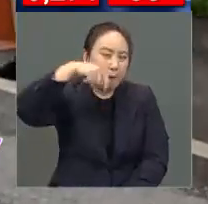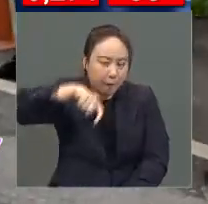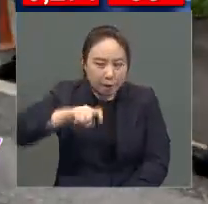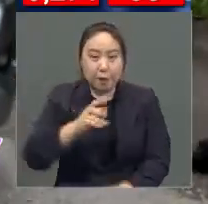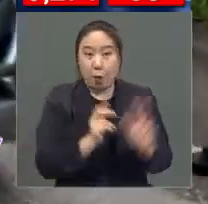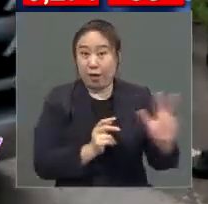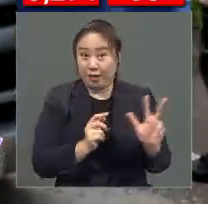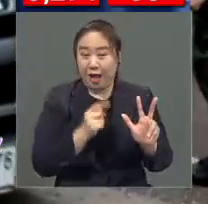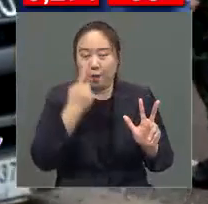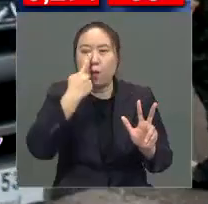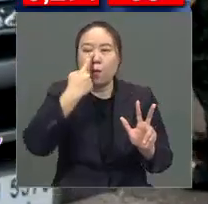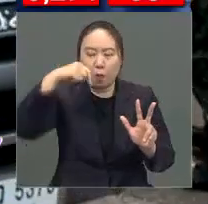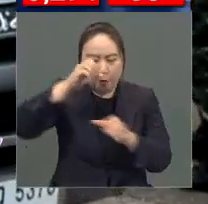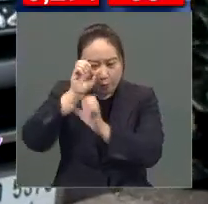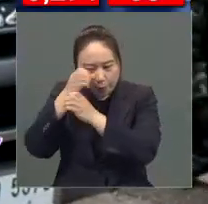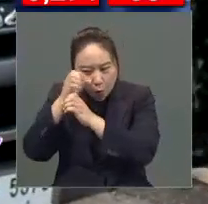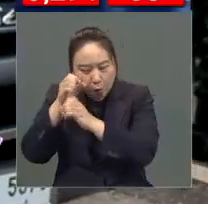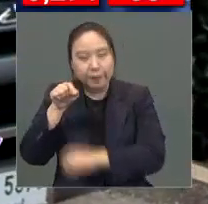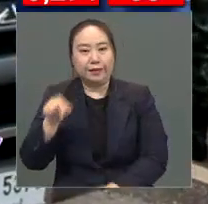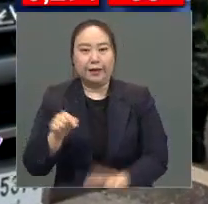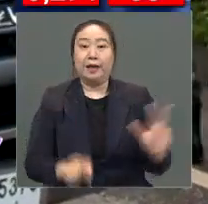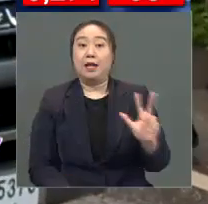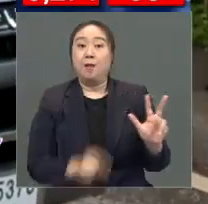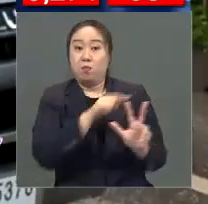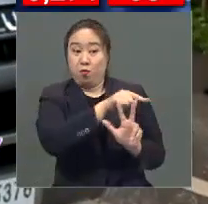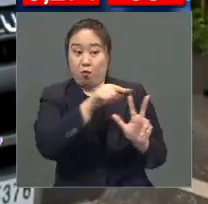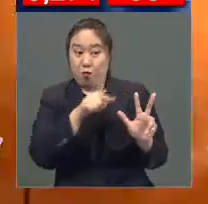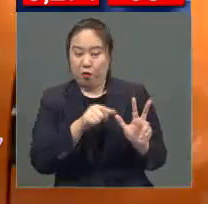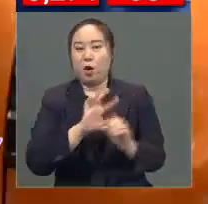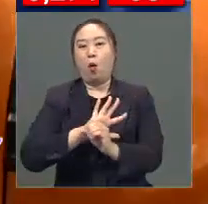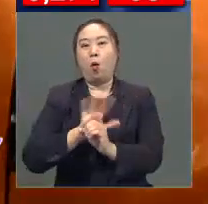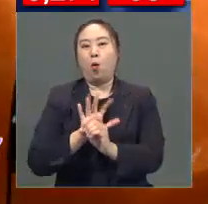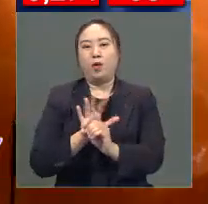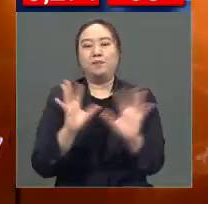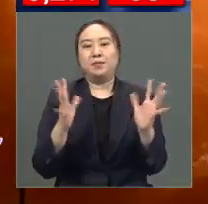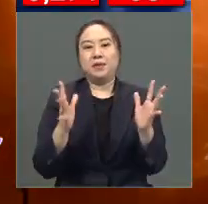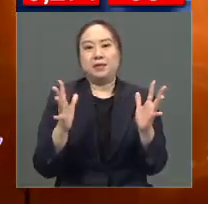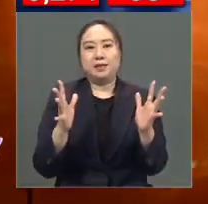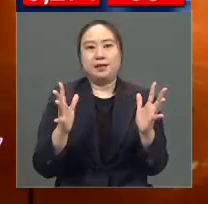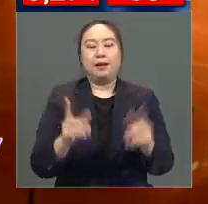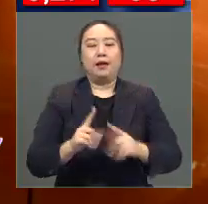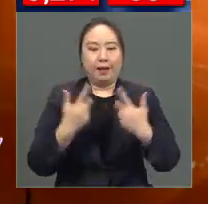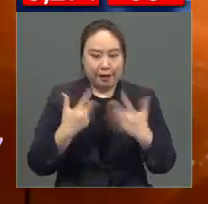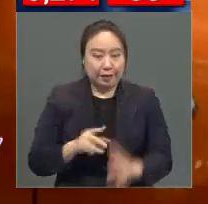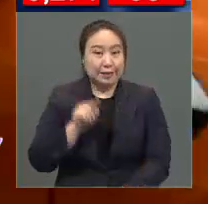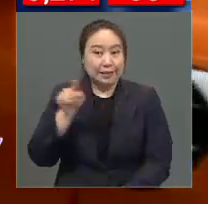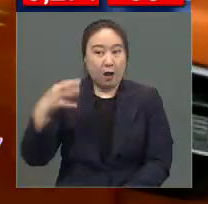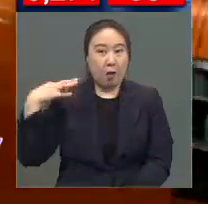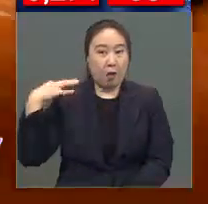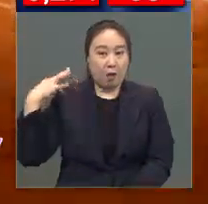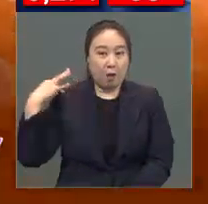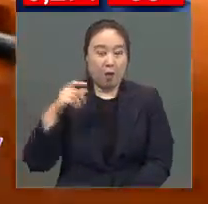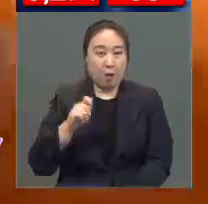ตรวจทางห้องปฏิบัติการพบว่าผลตรวจของทั้ง 3แต่ไม่พบเชื้อกุ้ง 19พร้อมกันนี้ยังสั่งให้ทาง